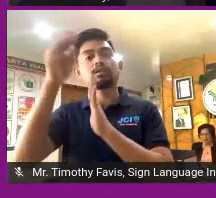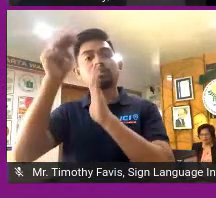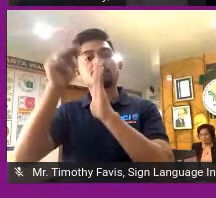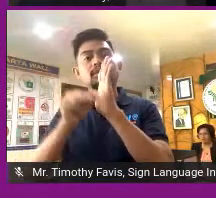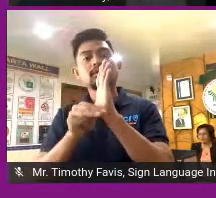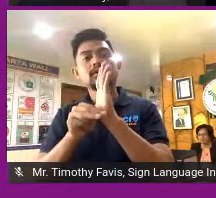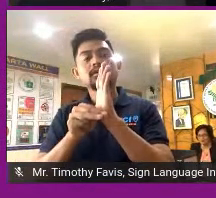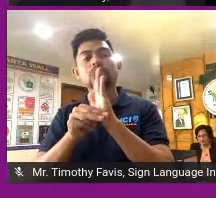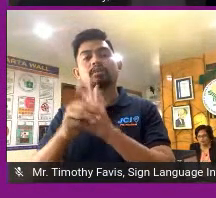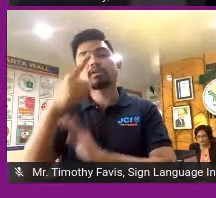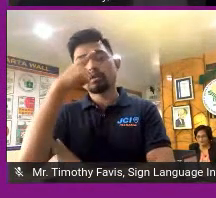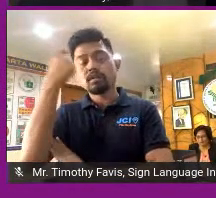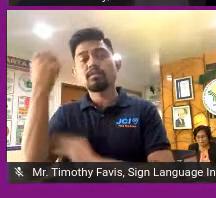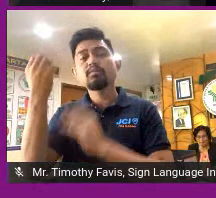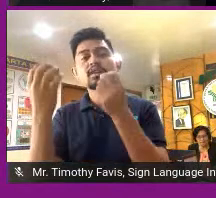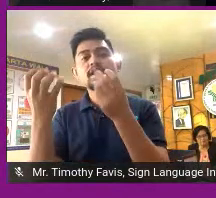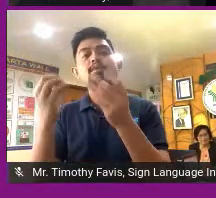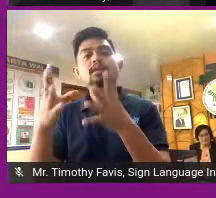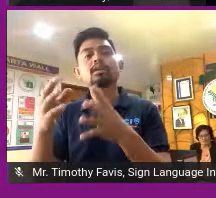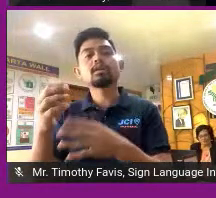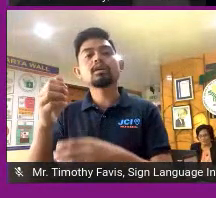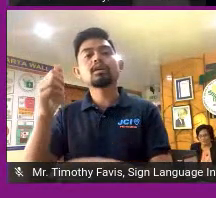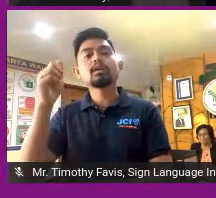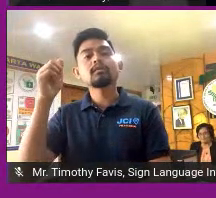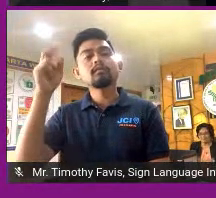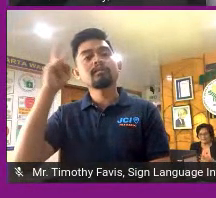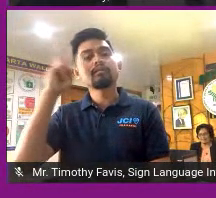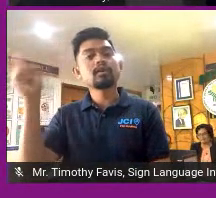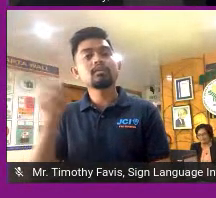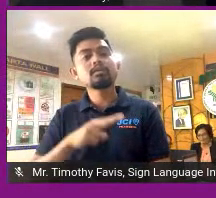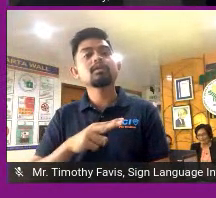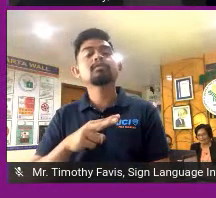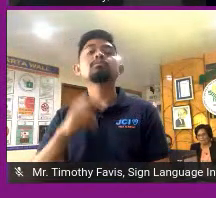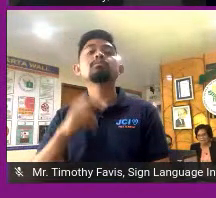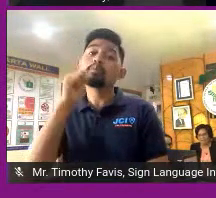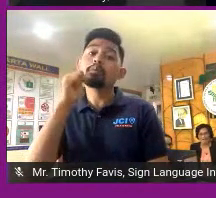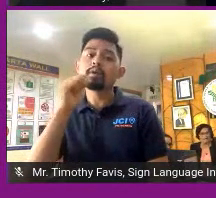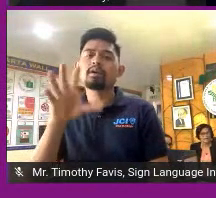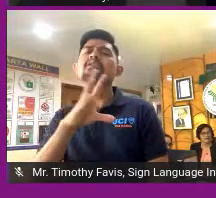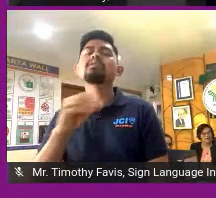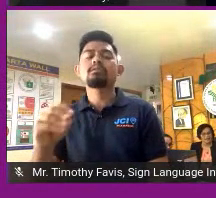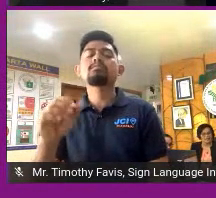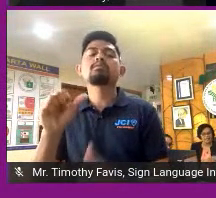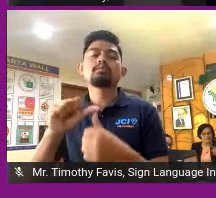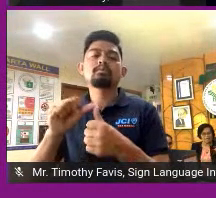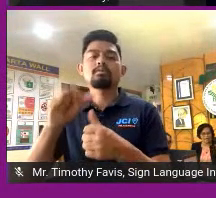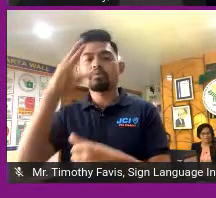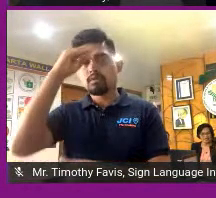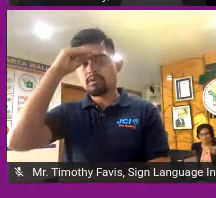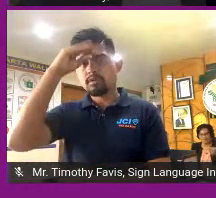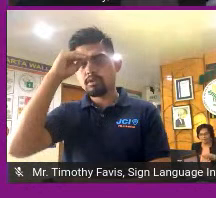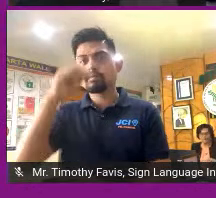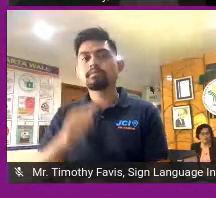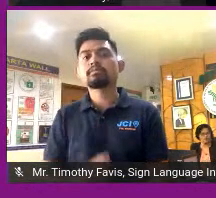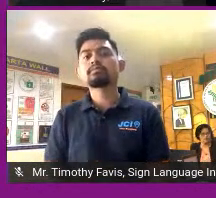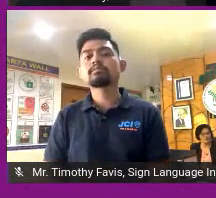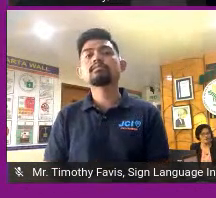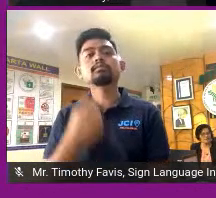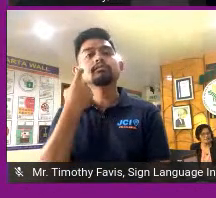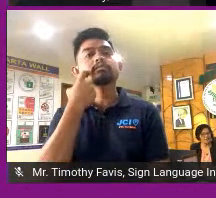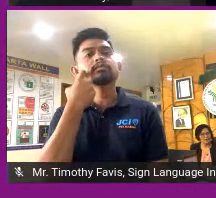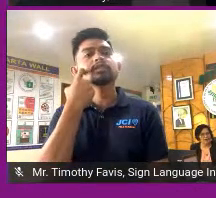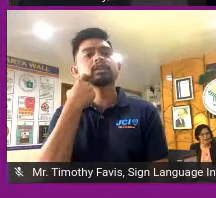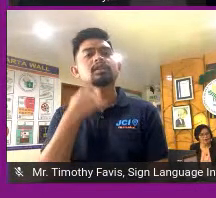ng pang-aabuso sa mga kababaihan at pati na rin sa mga lalaki. Ay, kanina pala may nag-ano